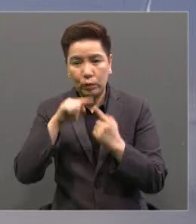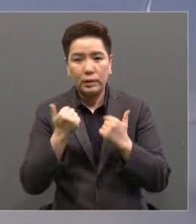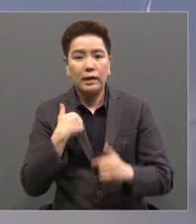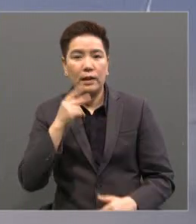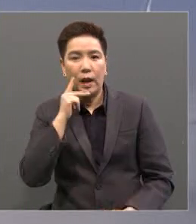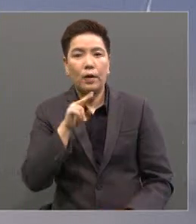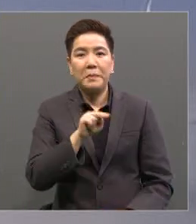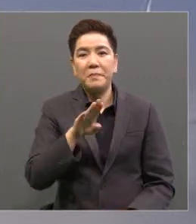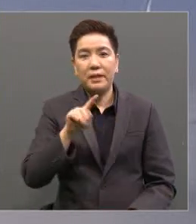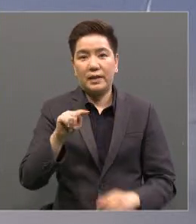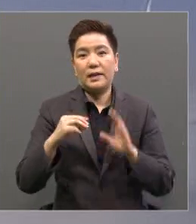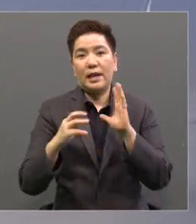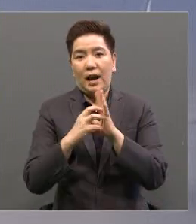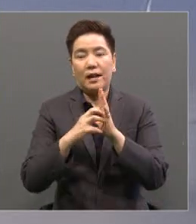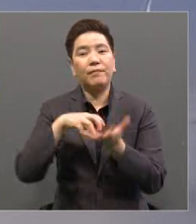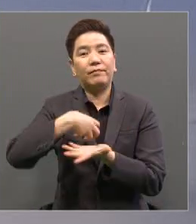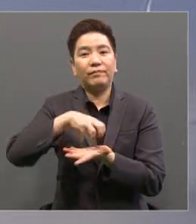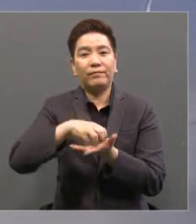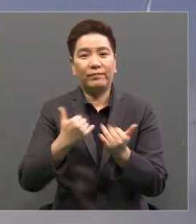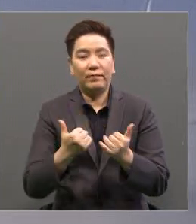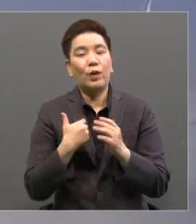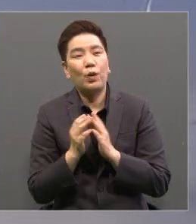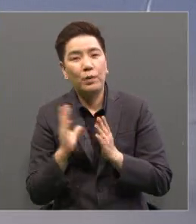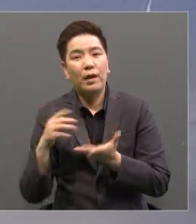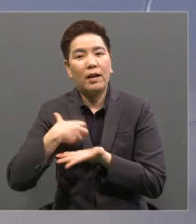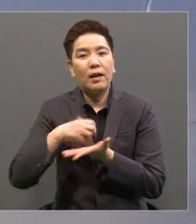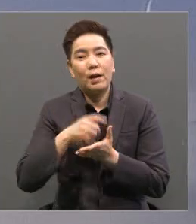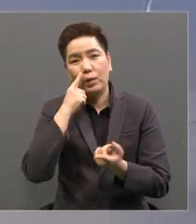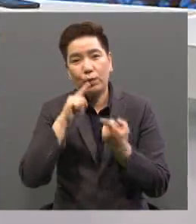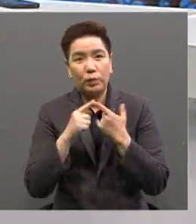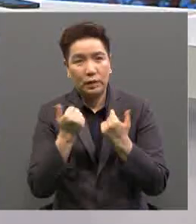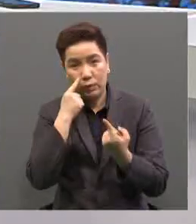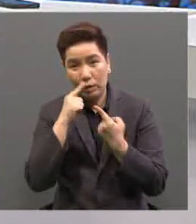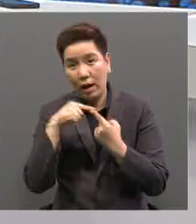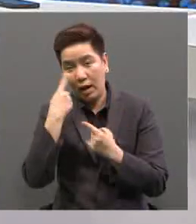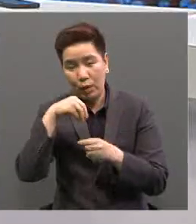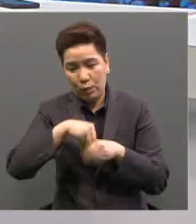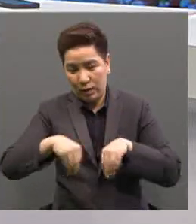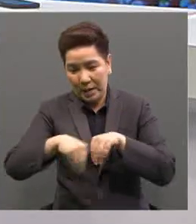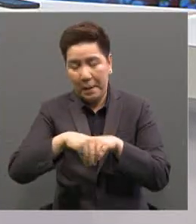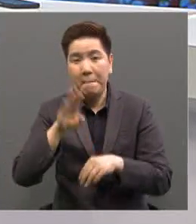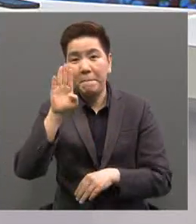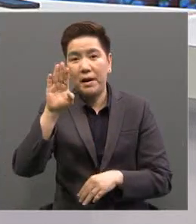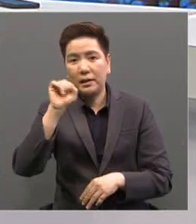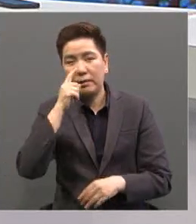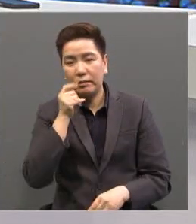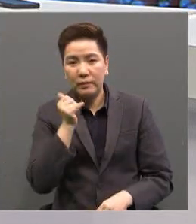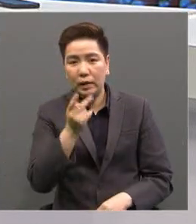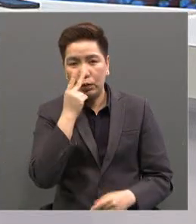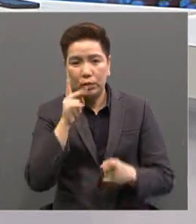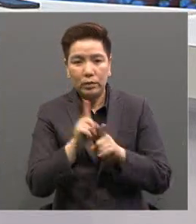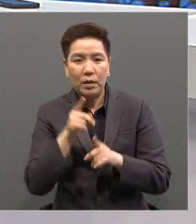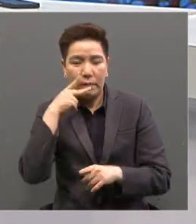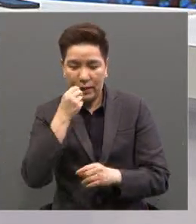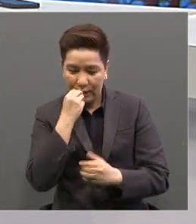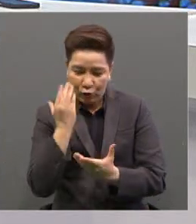การ NBT ภาคกลางรายงานครับ ขอบคุณคุณปานชัยสารการนะคะใครที่อยู่ใกล้ๆก็ไปหาคุณป้าหน่อยไปอุดหนุนส้ม